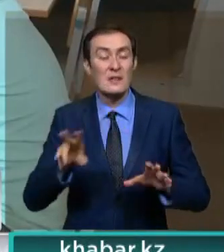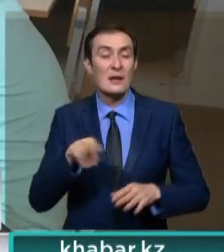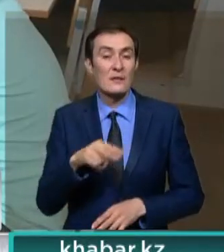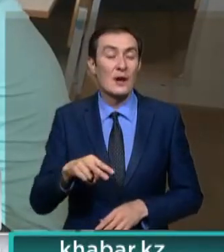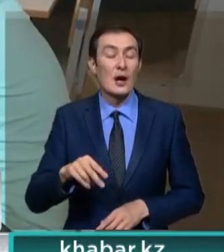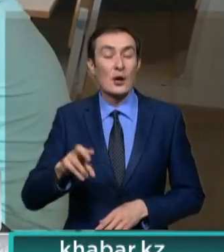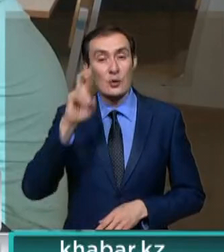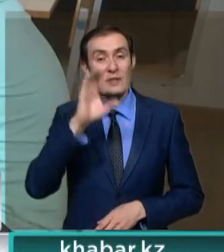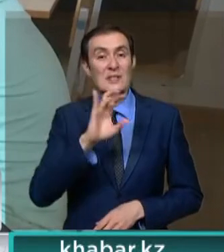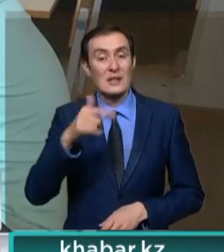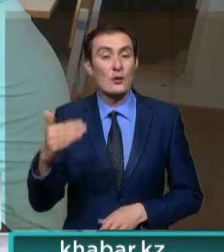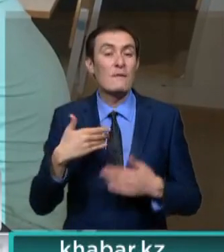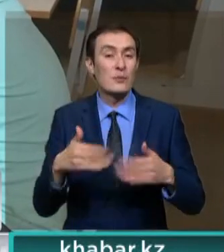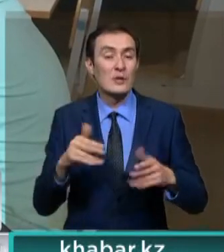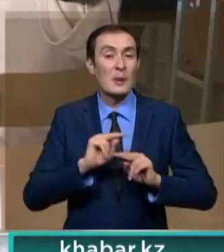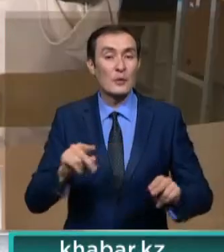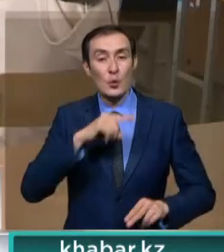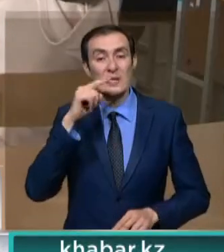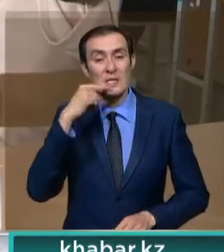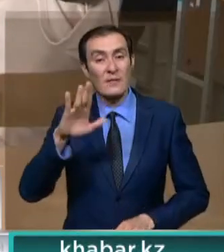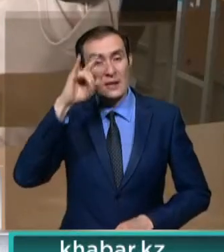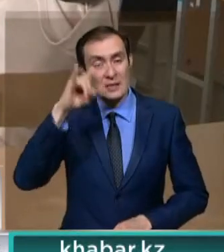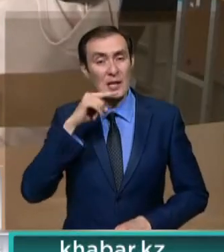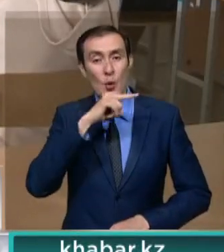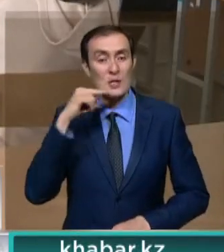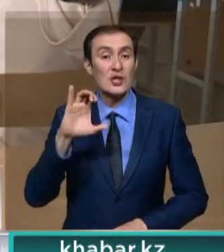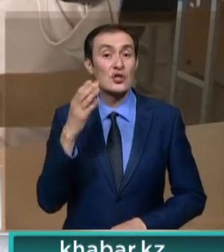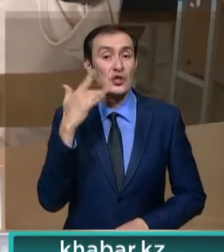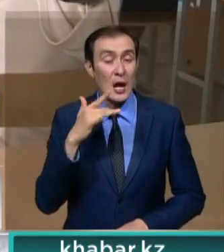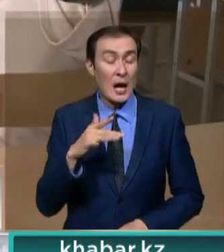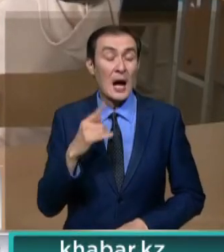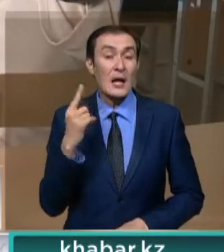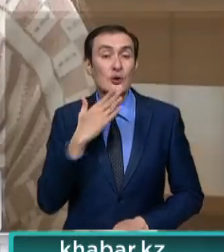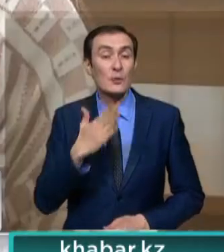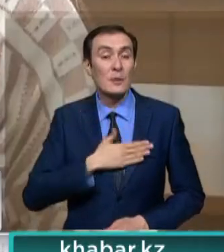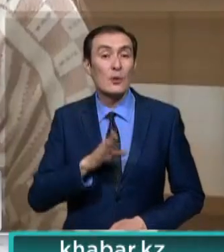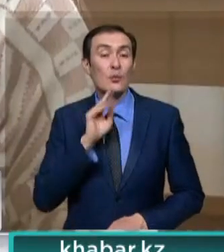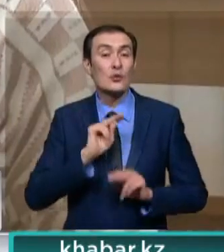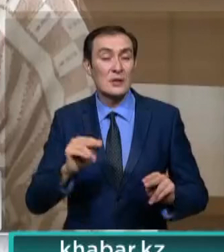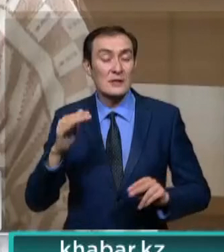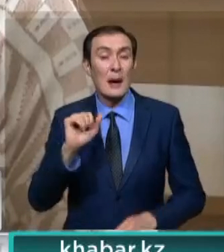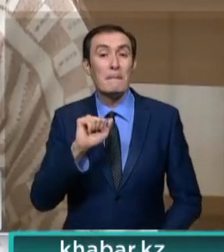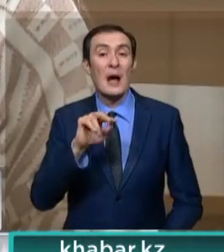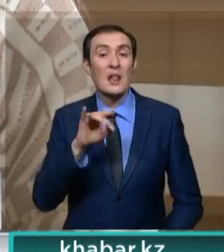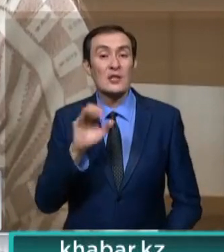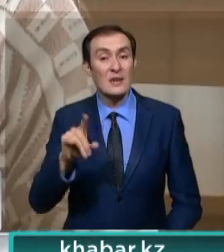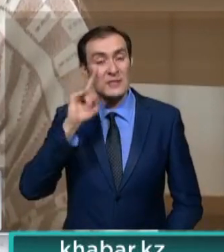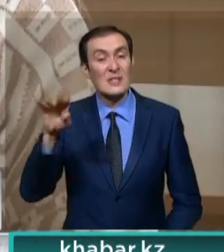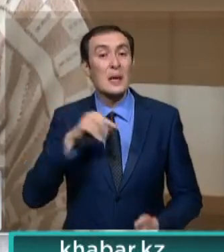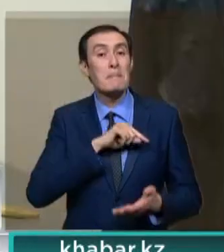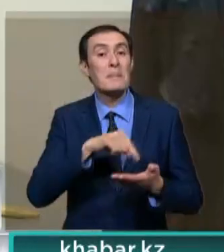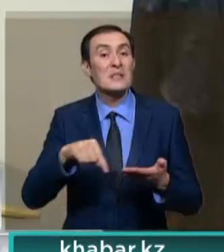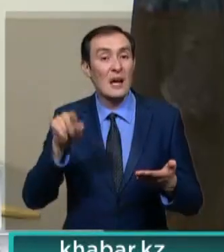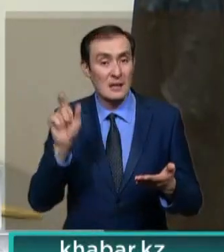и Балтии». Сегодня ее выпускники преподают русский язык в Казахстане, России и США. А одна из любимых учениц, Анна Малышева, стала известной